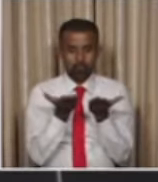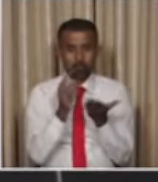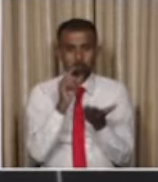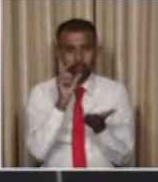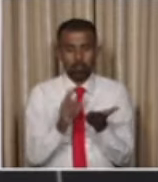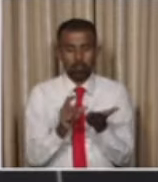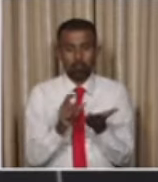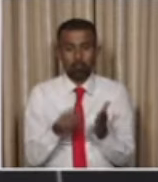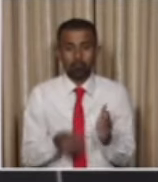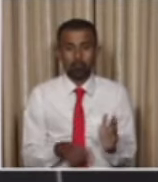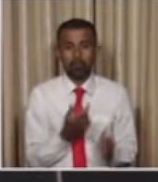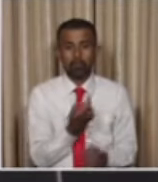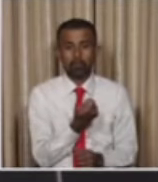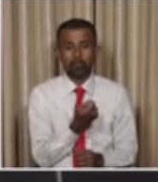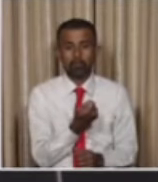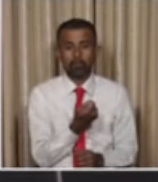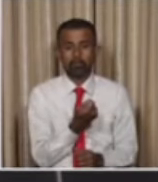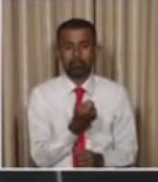සංසන්දනය කළාම මේ මුදල